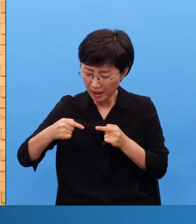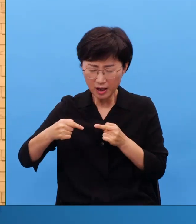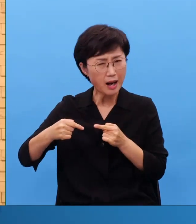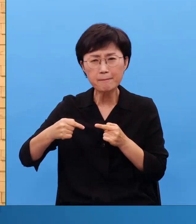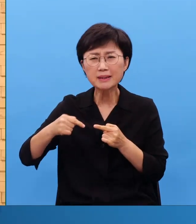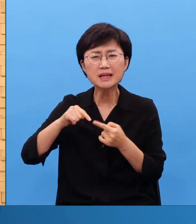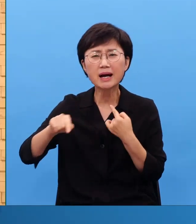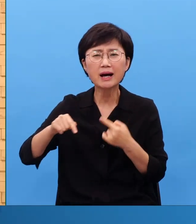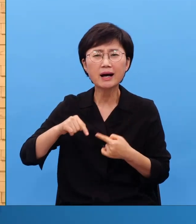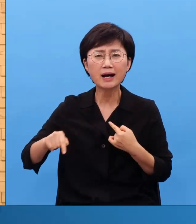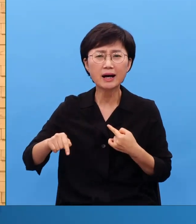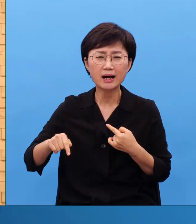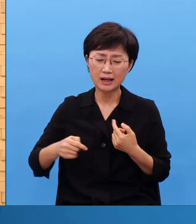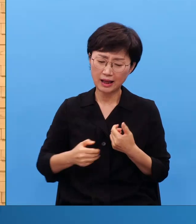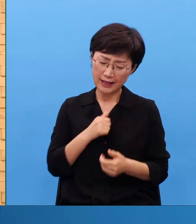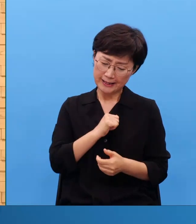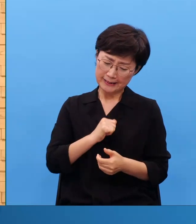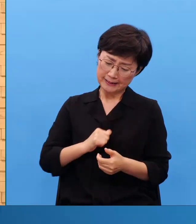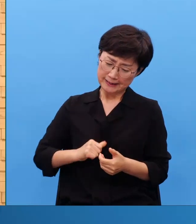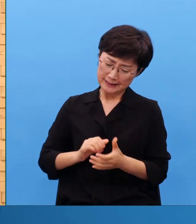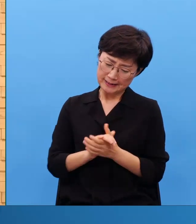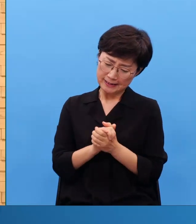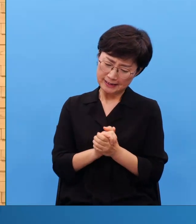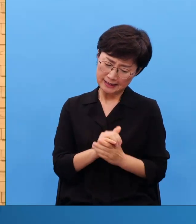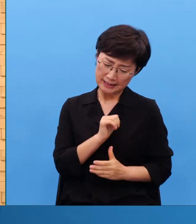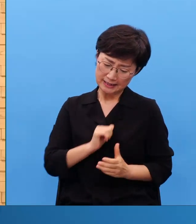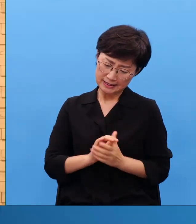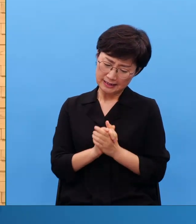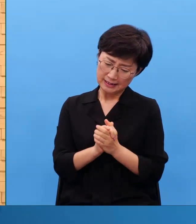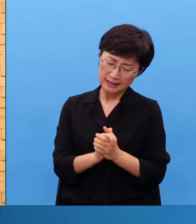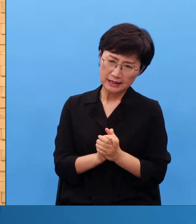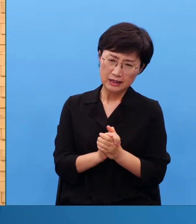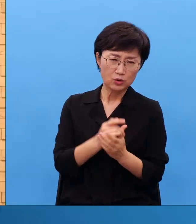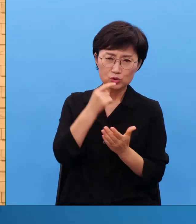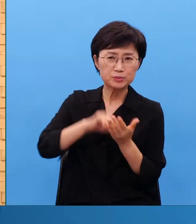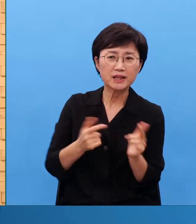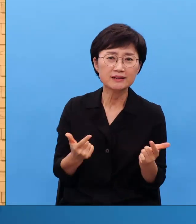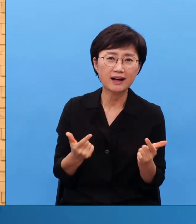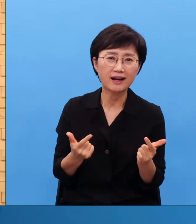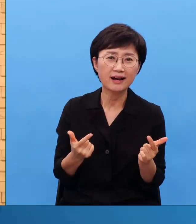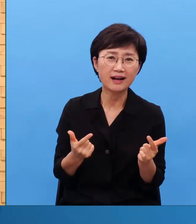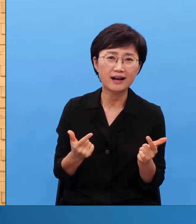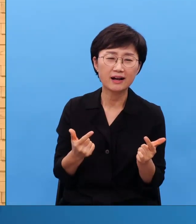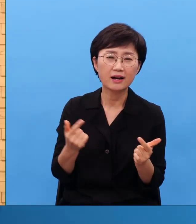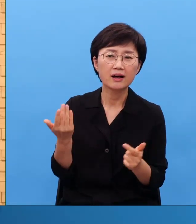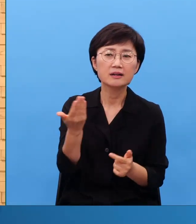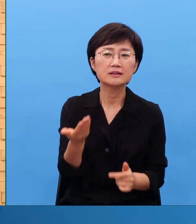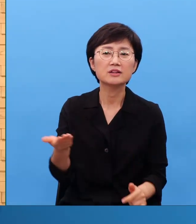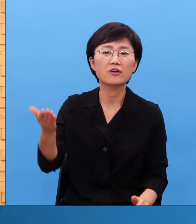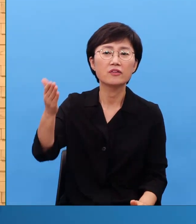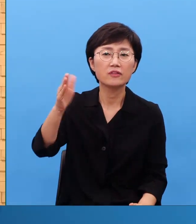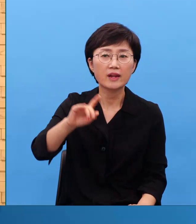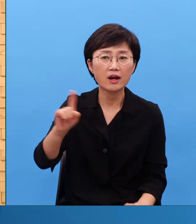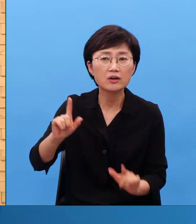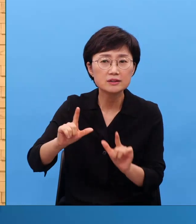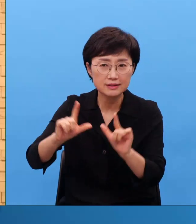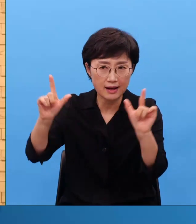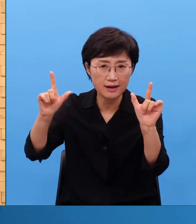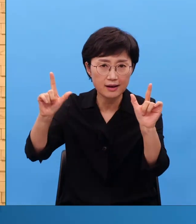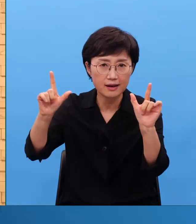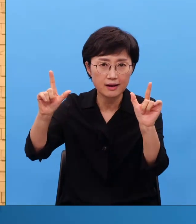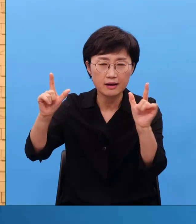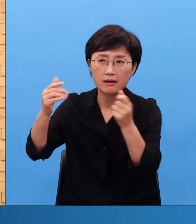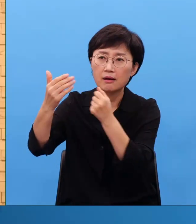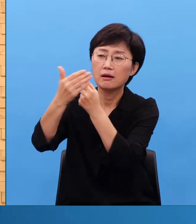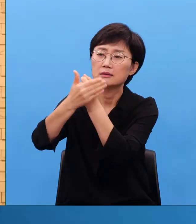life. It has to become great strength to me. But it was so hard for me to really catch that schedule and really live by it. 어느 날 하나님 은혜죠. 그래